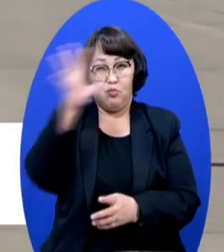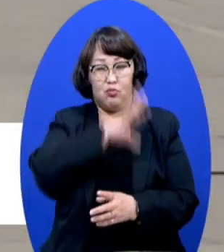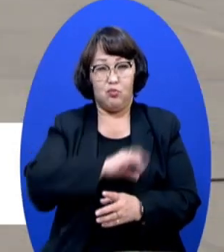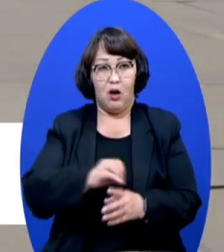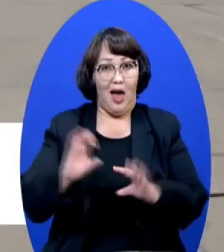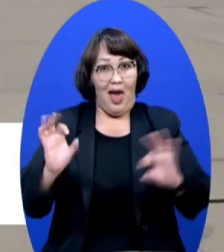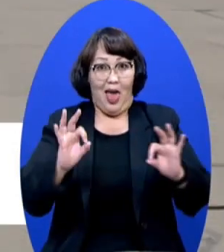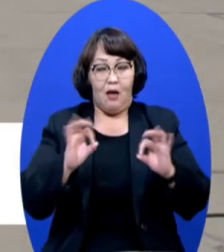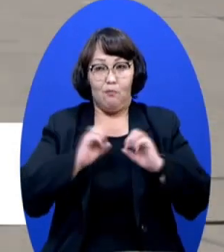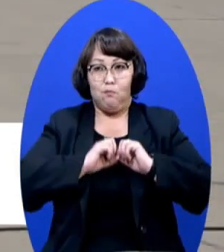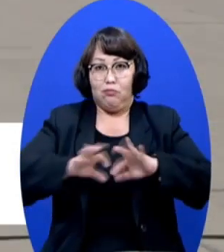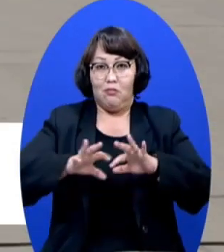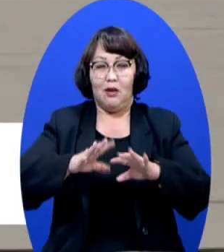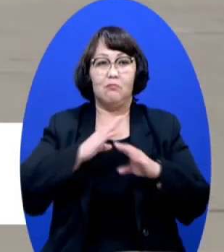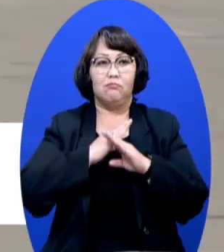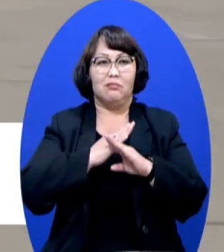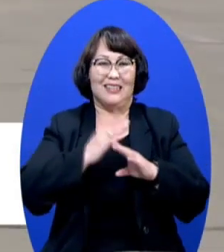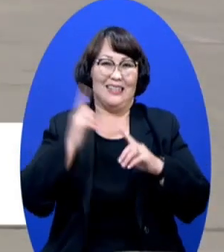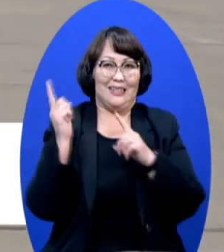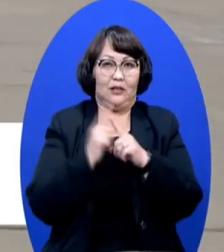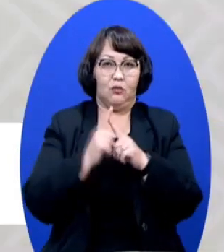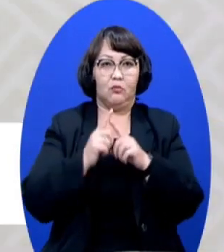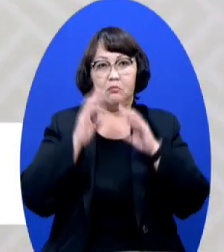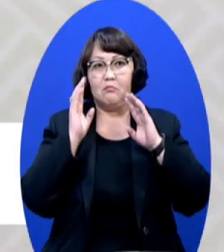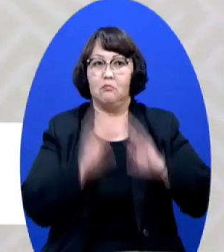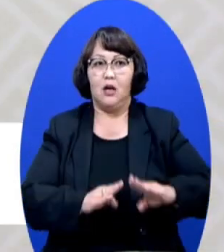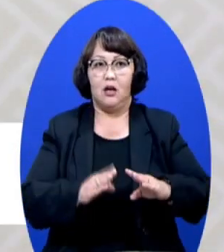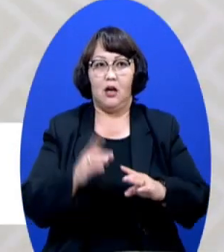арга хэмжээ авахаас өөр сонголтгүй болно гэлээ.